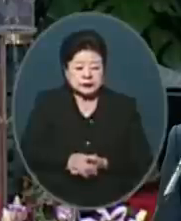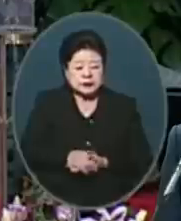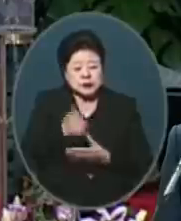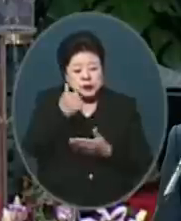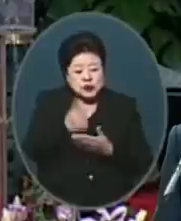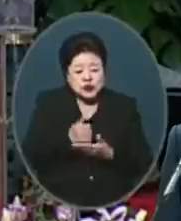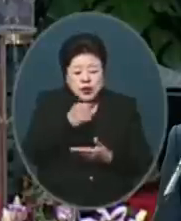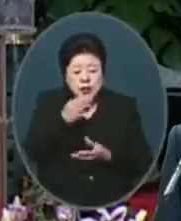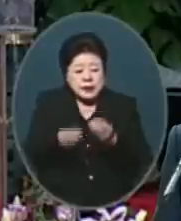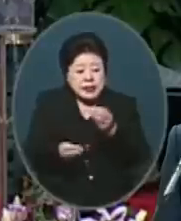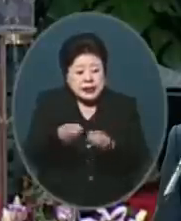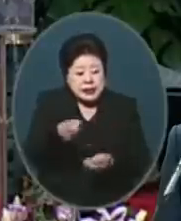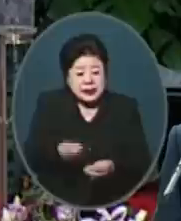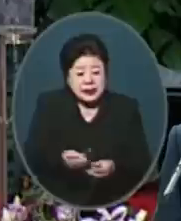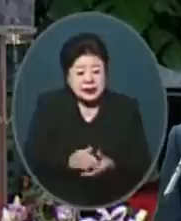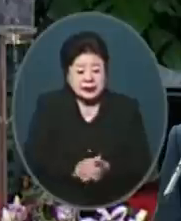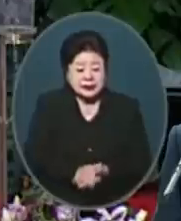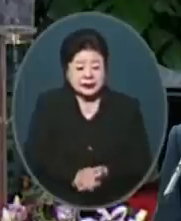죄의 빚이